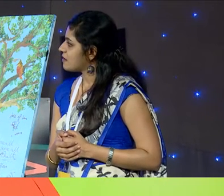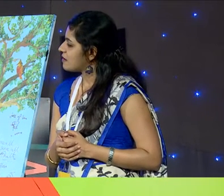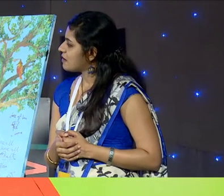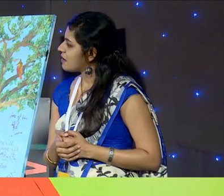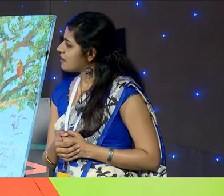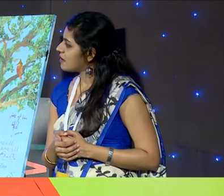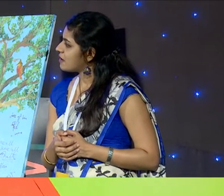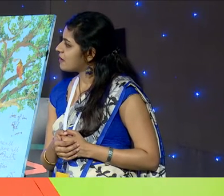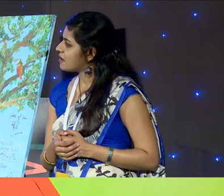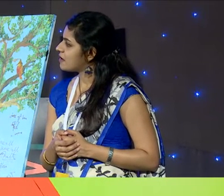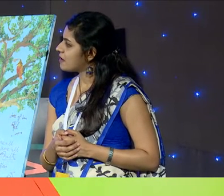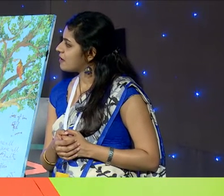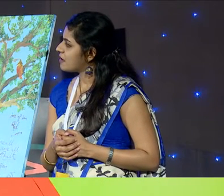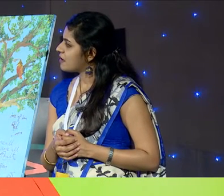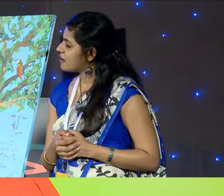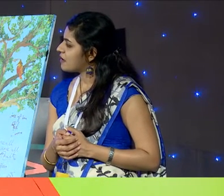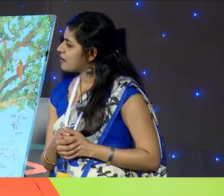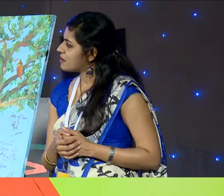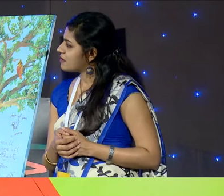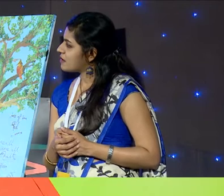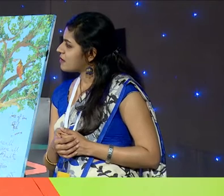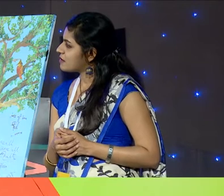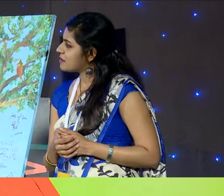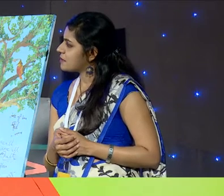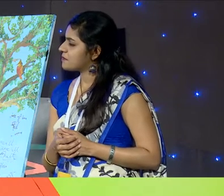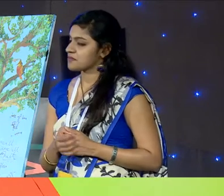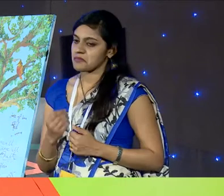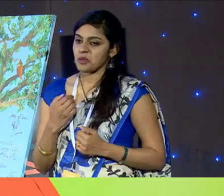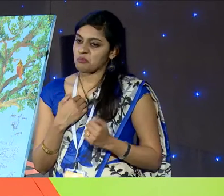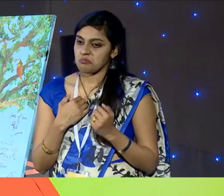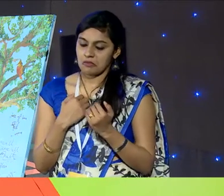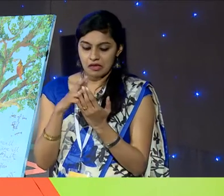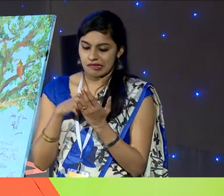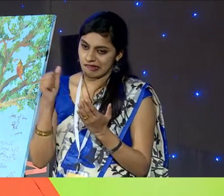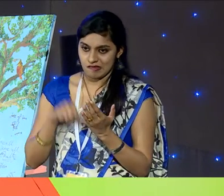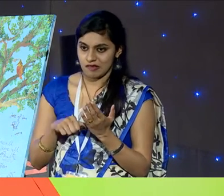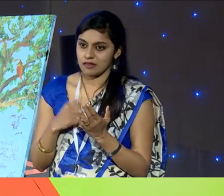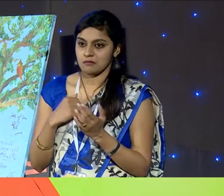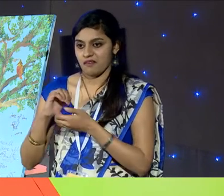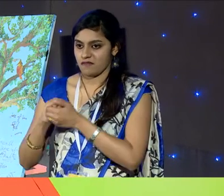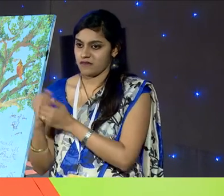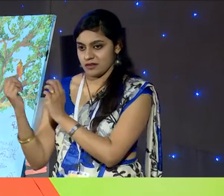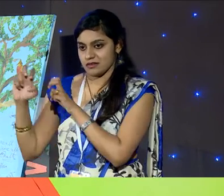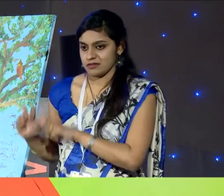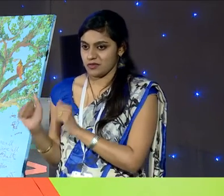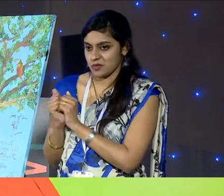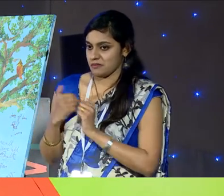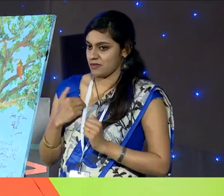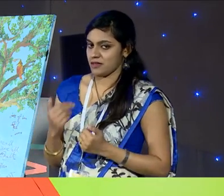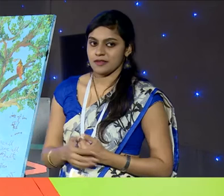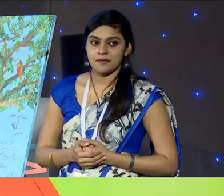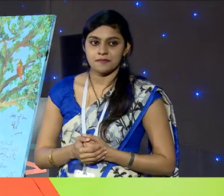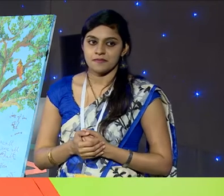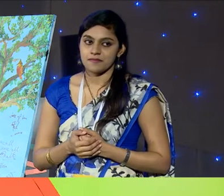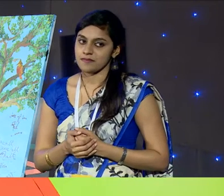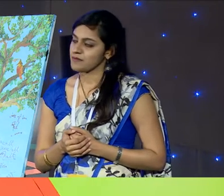हमारी किताबें, स्कूल बैग, टिफिन संभालना, मेरे दोस्त मुझे साइड पे बिठा देते। ये जो ऊर्जा, ये एनर्जी बच जाती, कहीं जाके घर पे